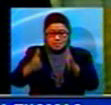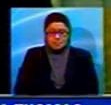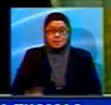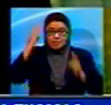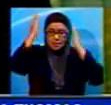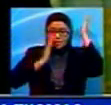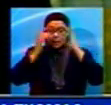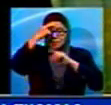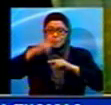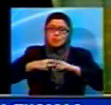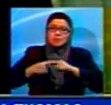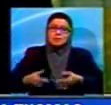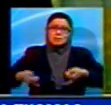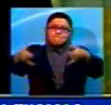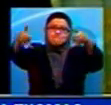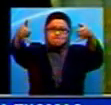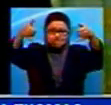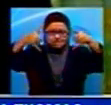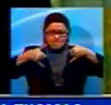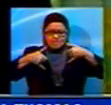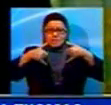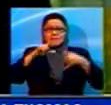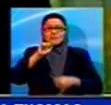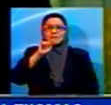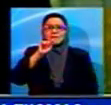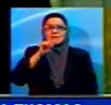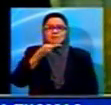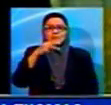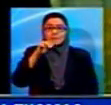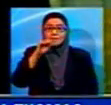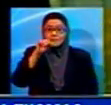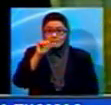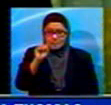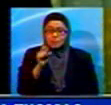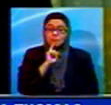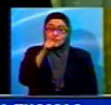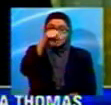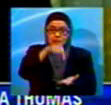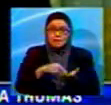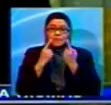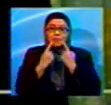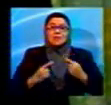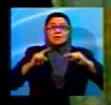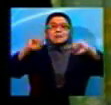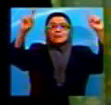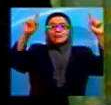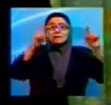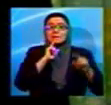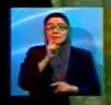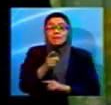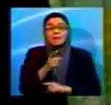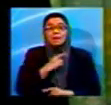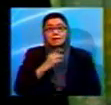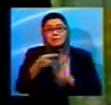menjulang Piala Thomas a ini akan merupakan satu kejayaan Aa yang sudah tentu akan